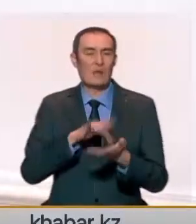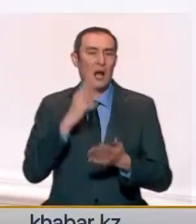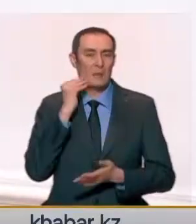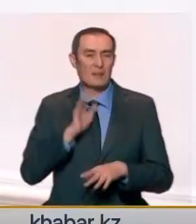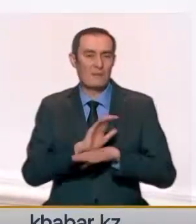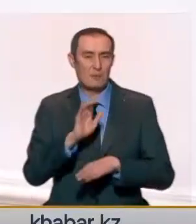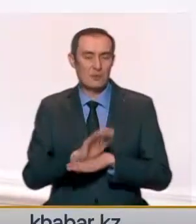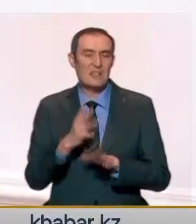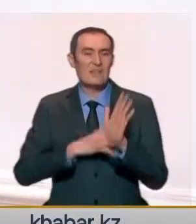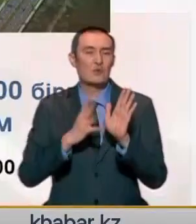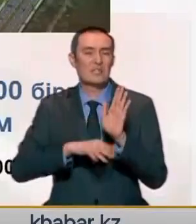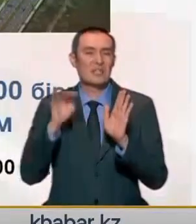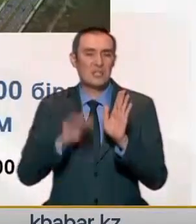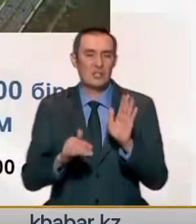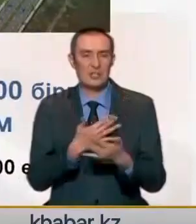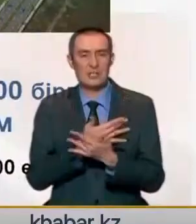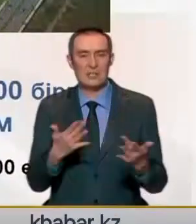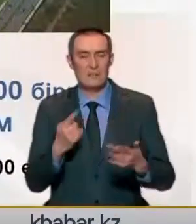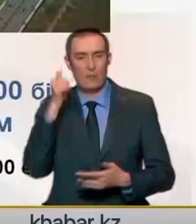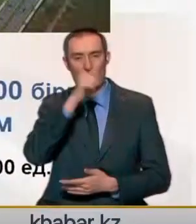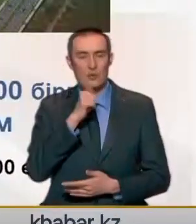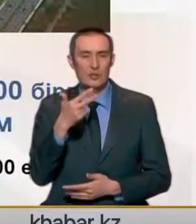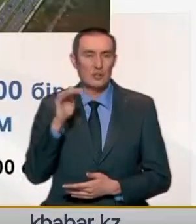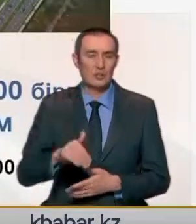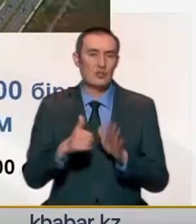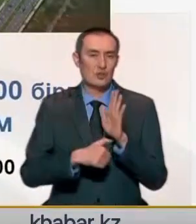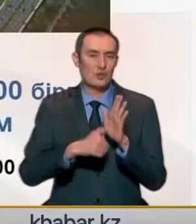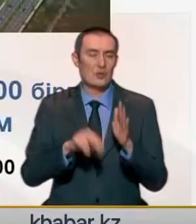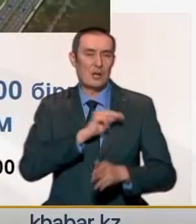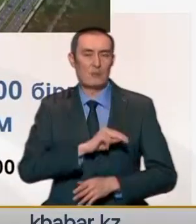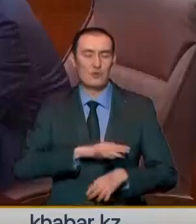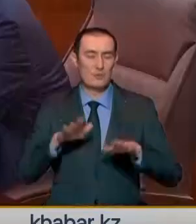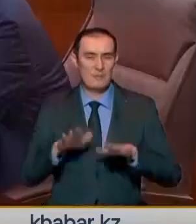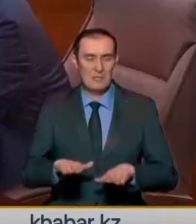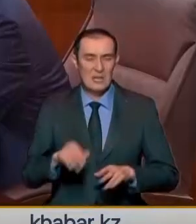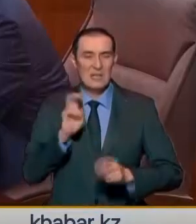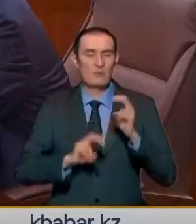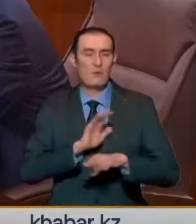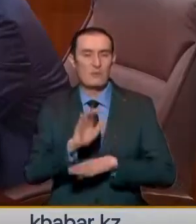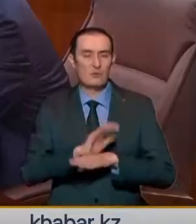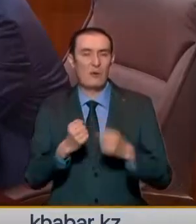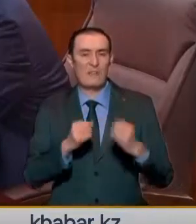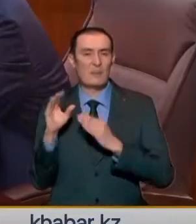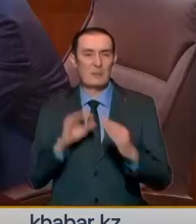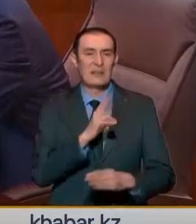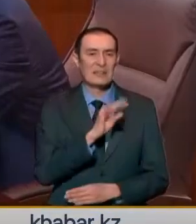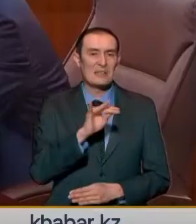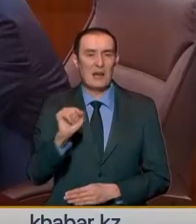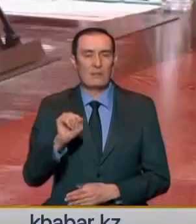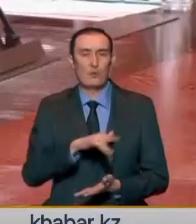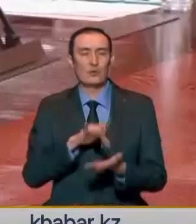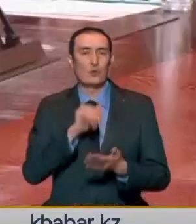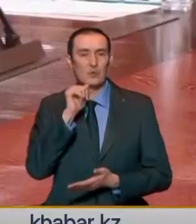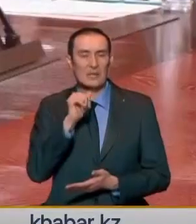Это производство 90 тысяч единиц в год. Это 3600 рабочих мест. Завод по производству автомобилей Kia в городе Кустанай.